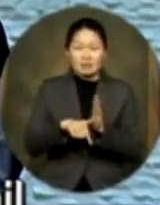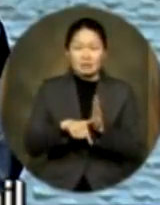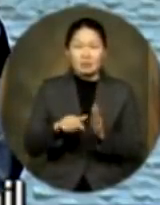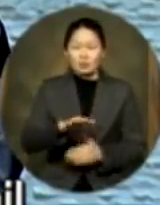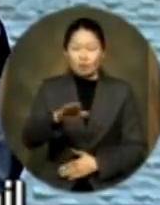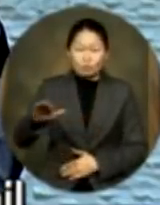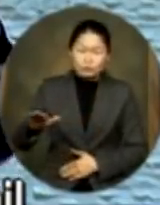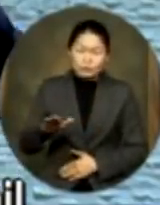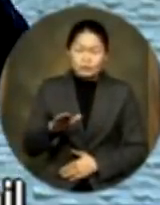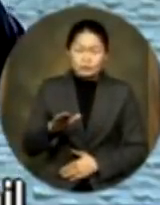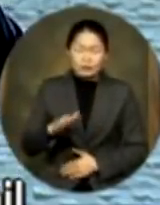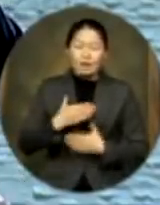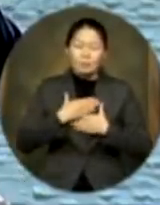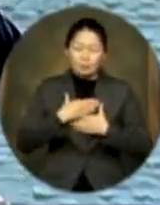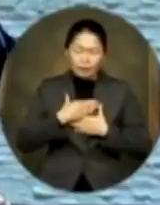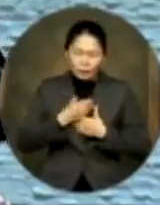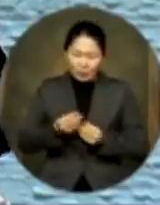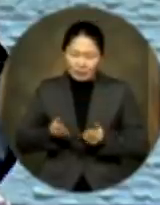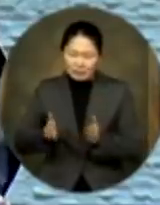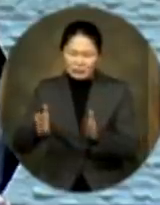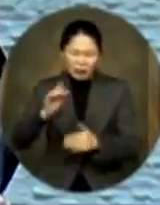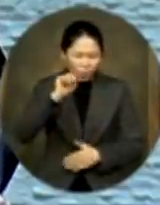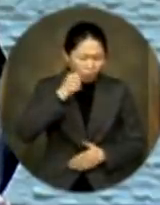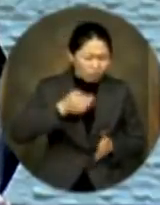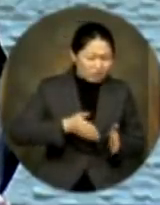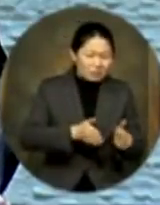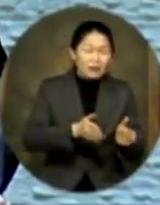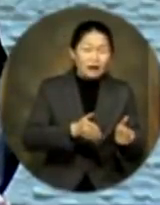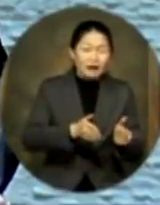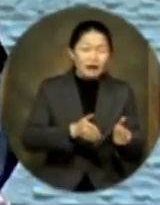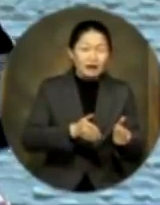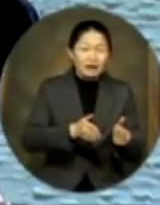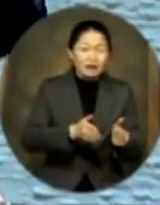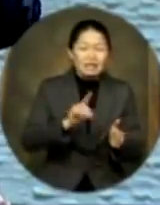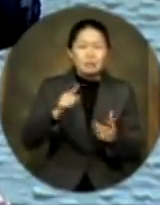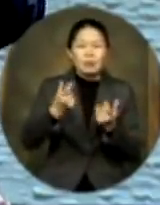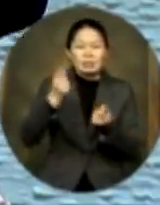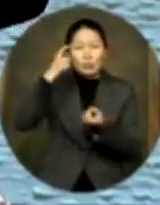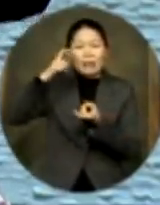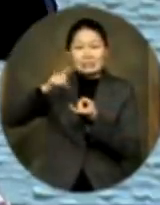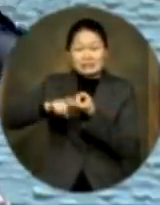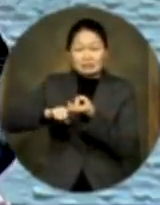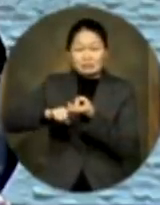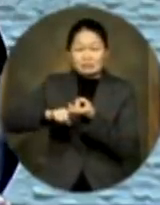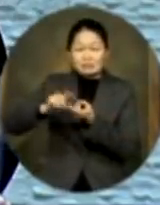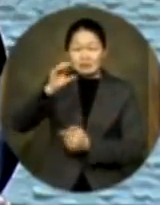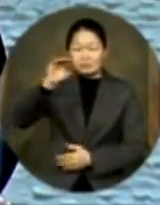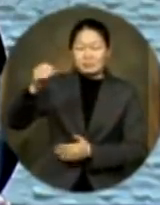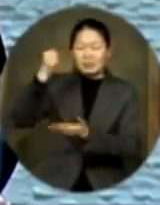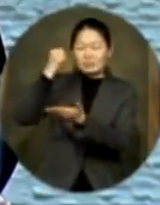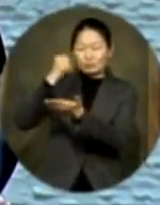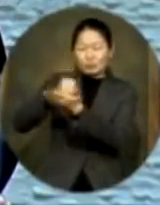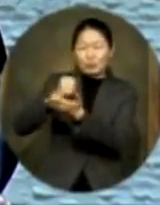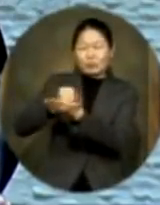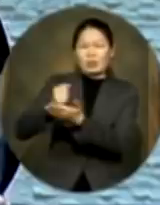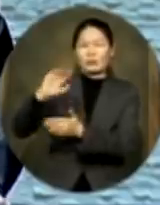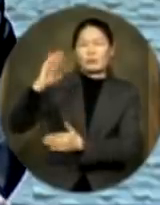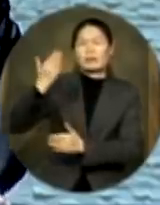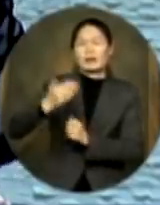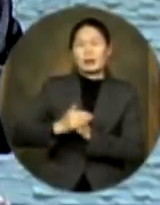여러분 편한 길이냐 어려운 길이냐 이런 관심을 십자가에 못 박아야 되요